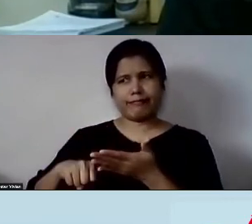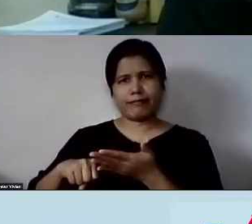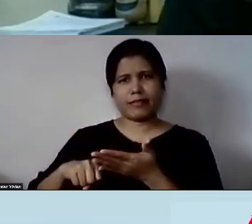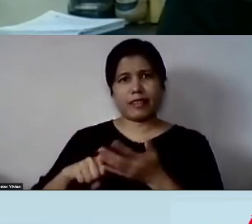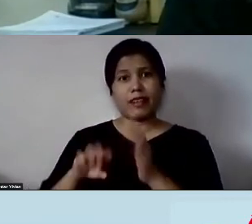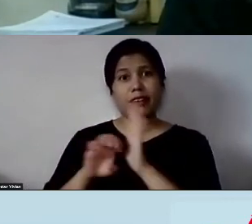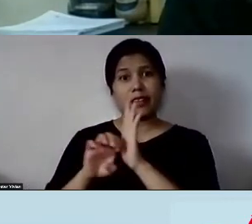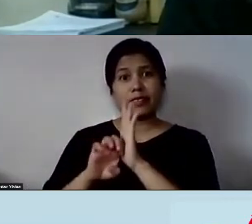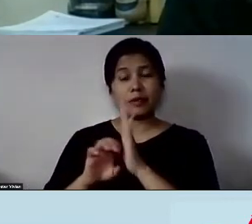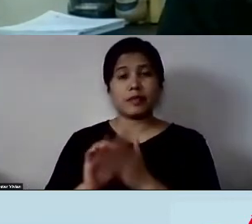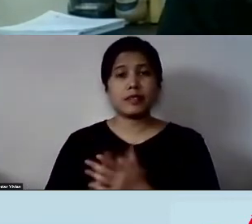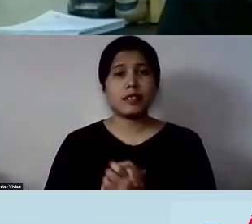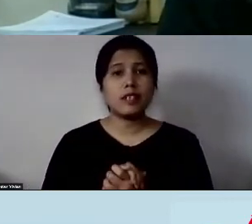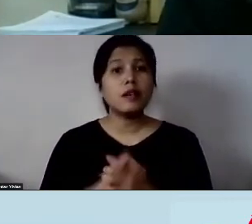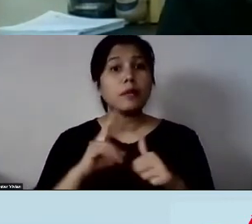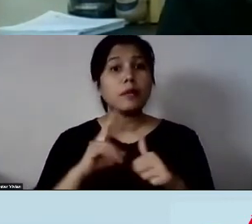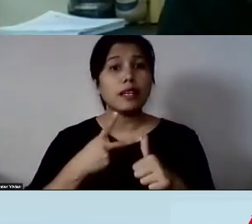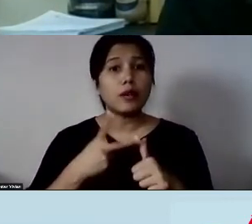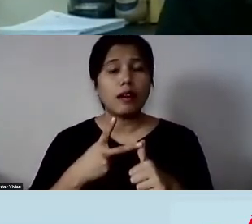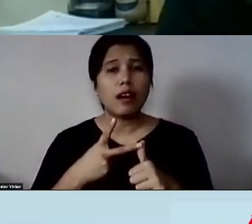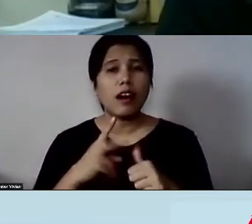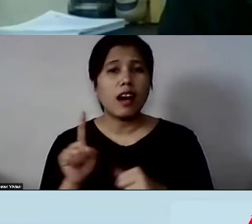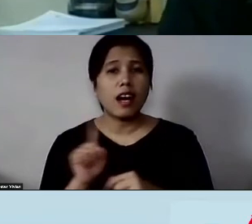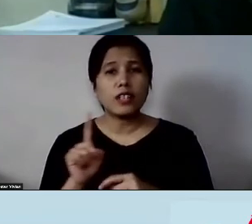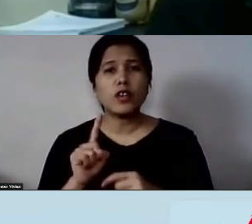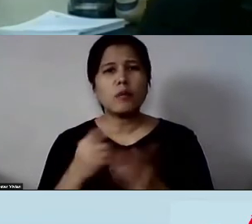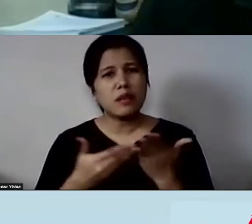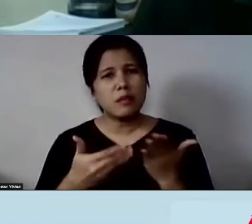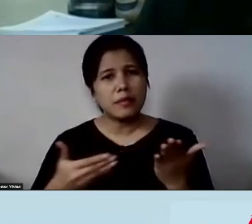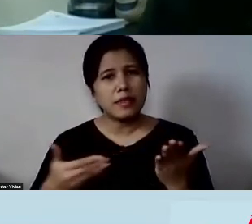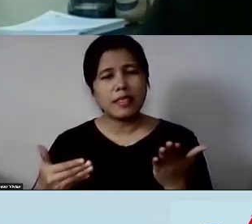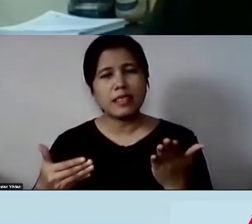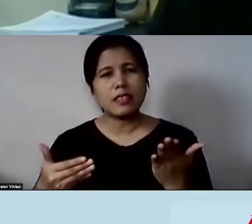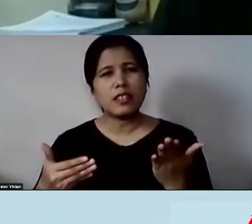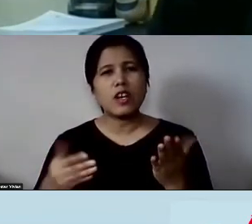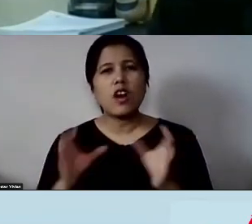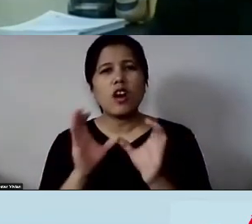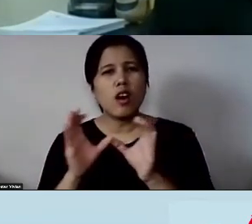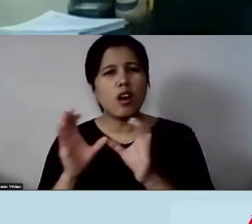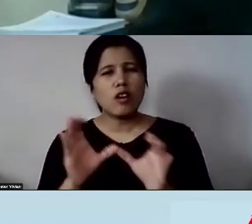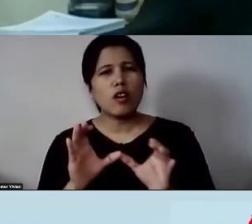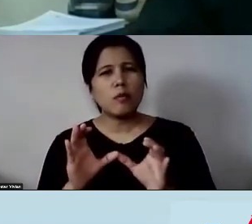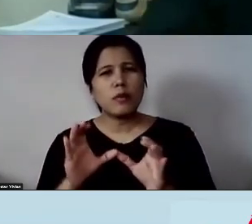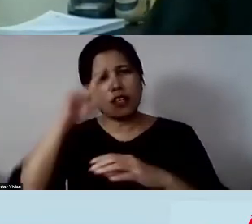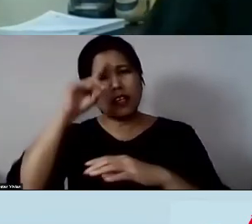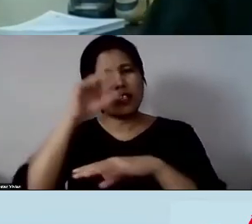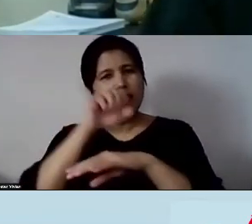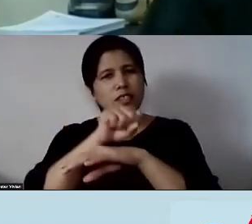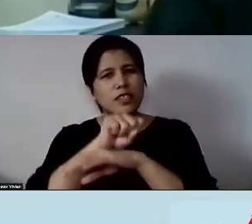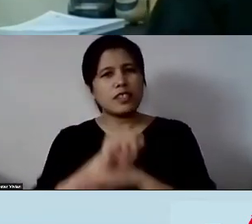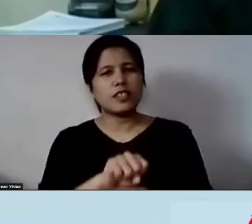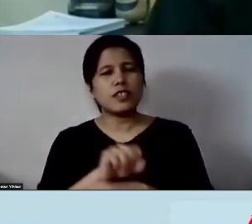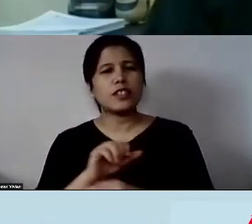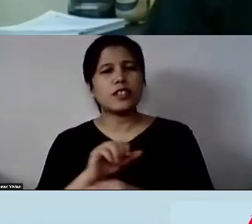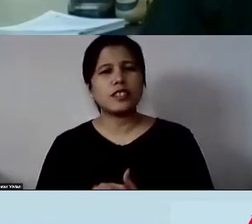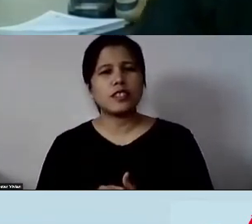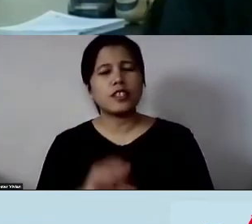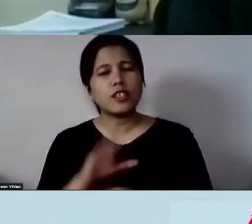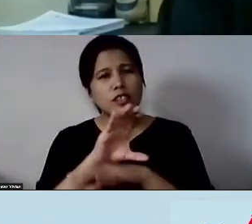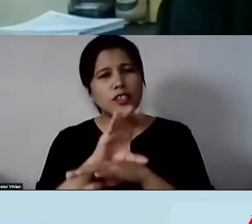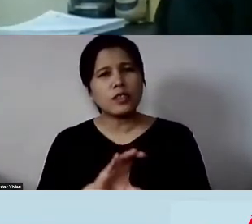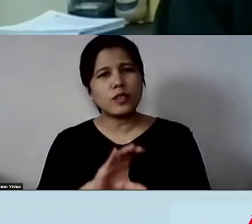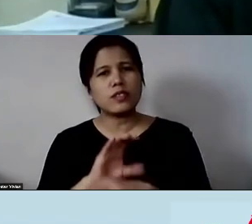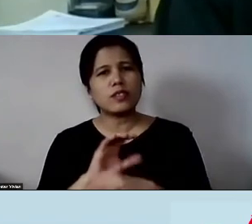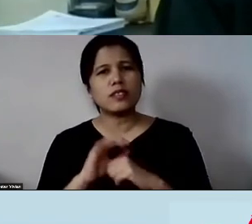Like, tapos, pangalawa, ano ba yung mga bagay, mga common conditions na you would say na akala